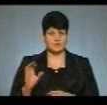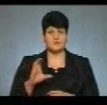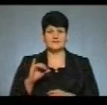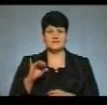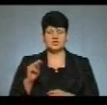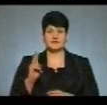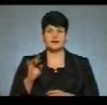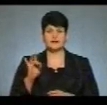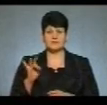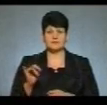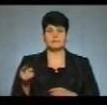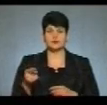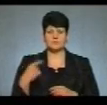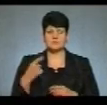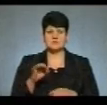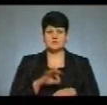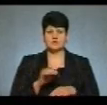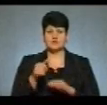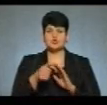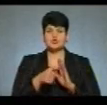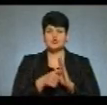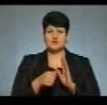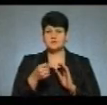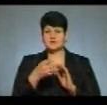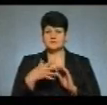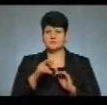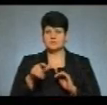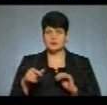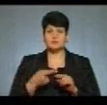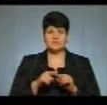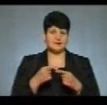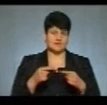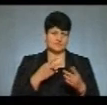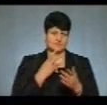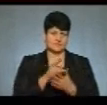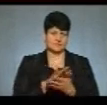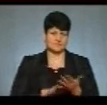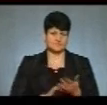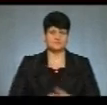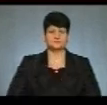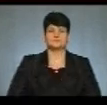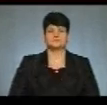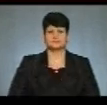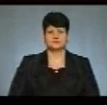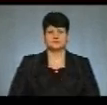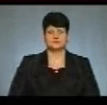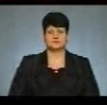у Тернопільській області захворіли 615 осіб. Про це та інше дивіться далі у випуску.